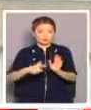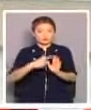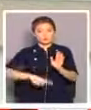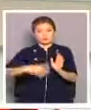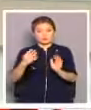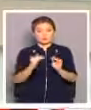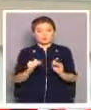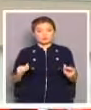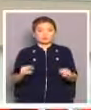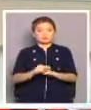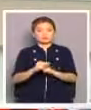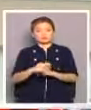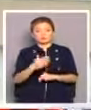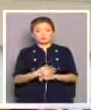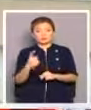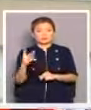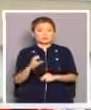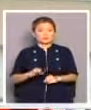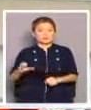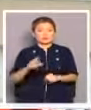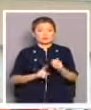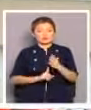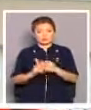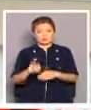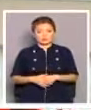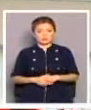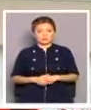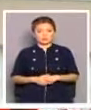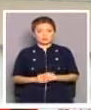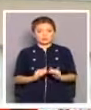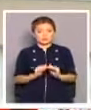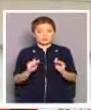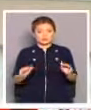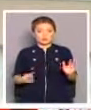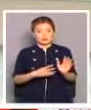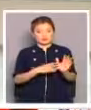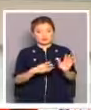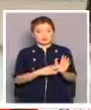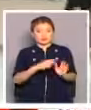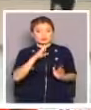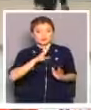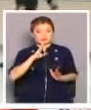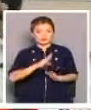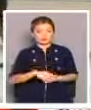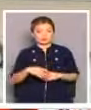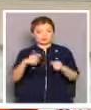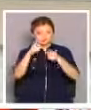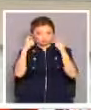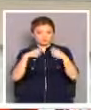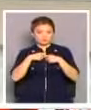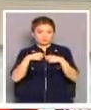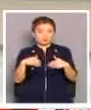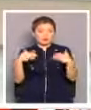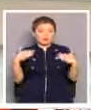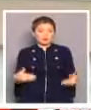1874 оқушы білім алуда. Бірінші қыркүйек айынан бастап, сол оқушылардың 9 қыз баласы орамалмен, кимешекпен